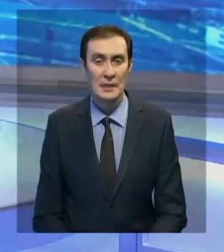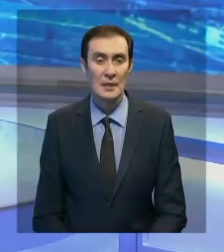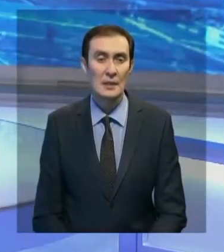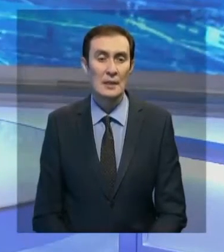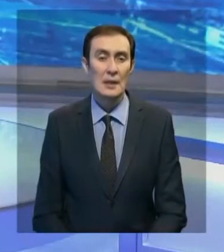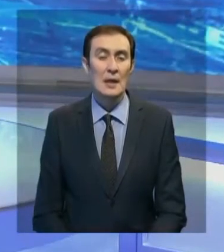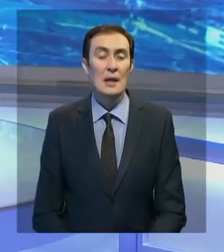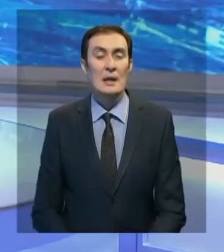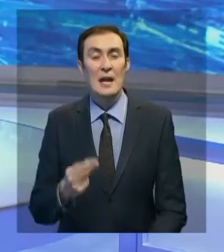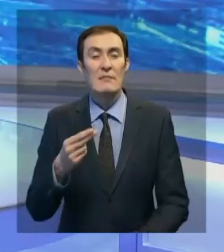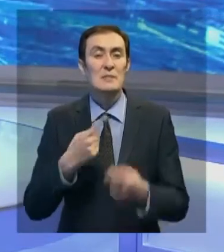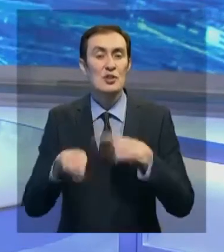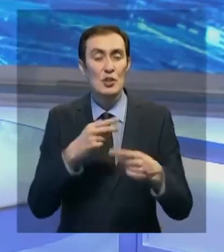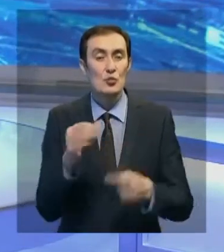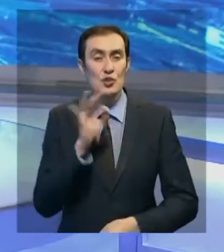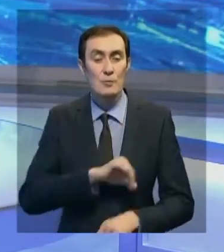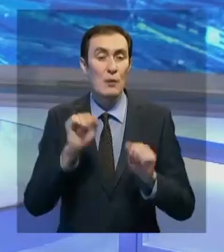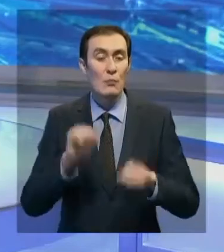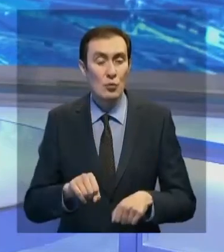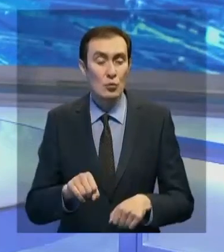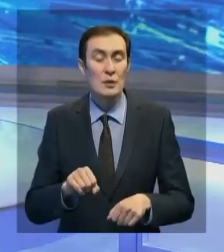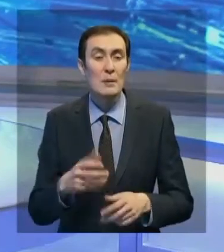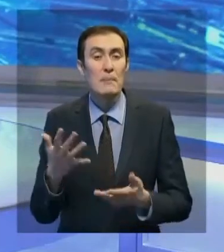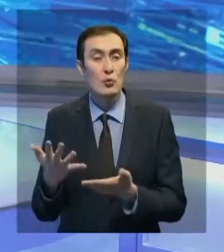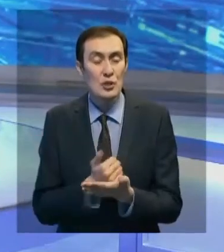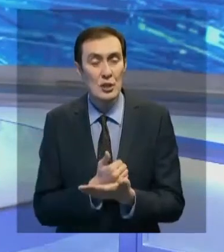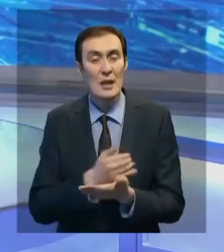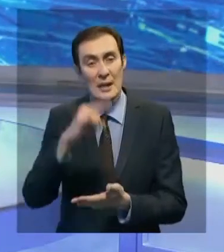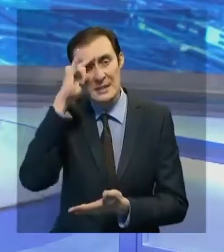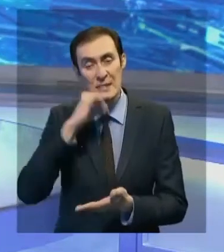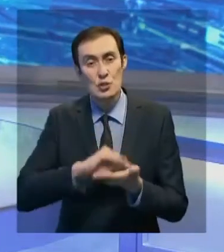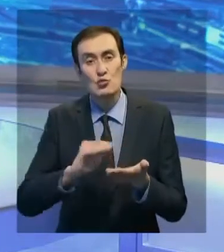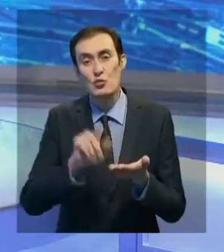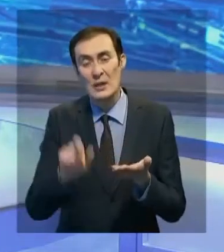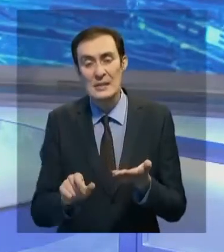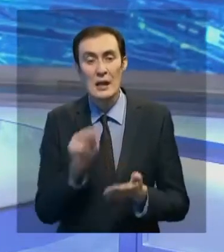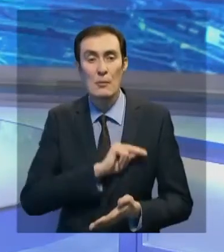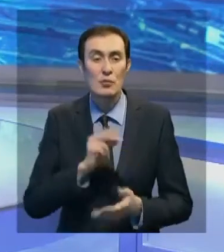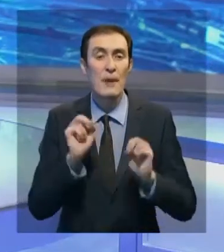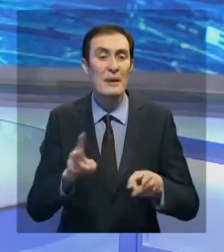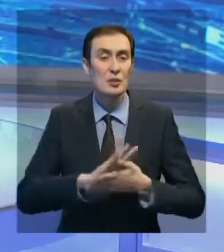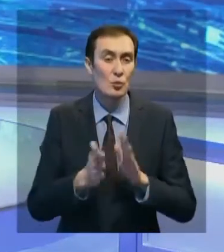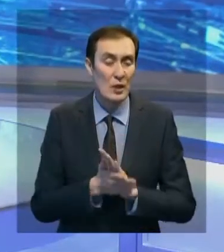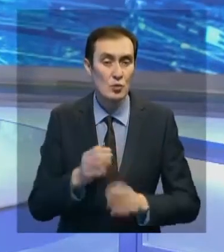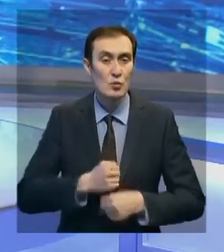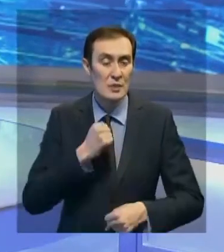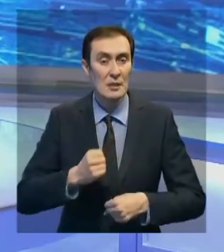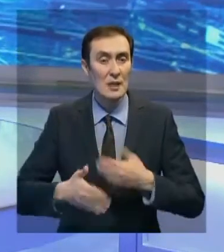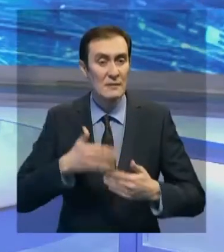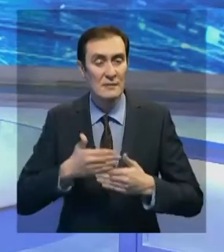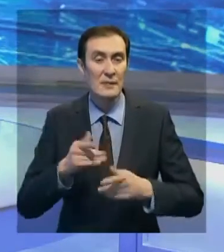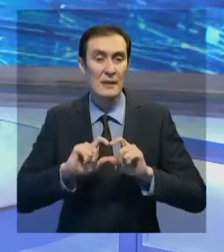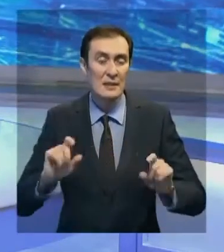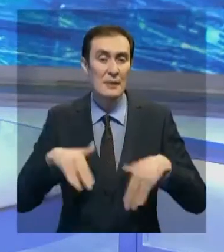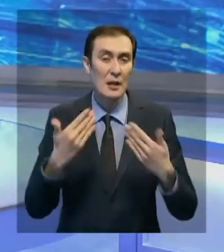Рассчитывать на возмещение ущерба, возможно, смогут казахстанские журналисты, работающие в опасных ситуациях. Усилить ответственность